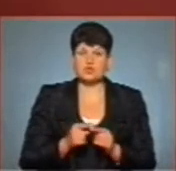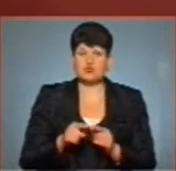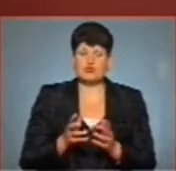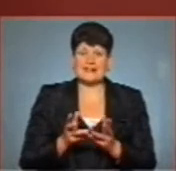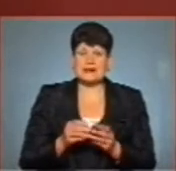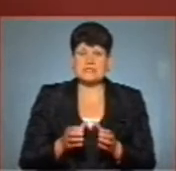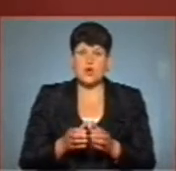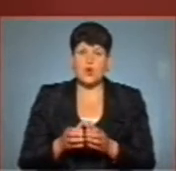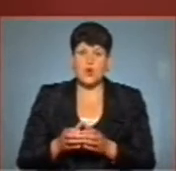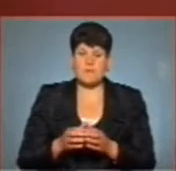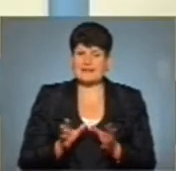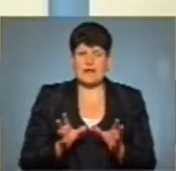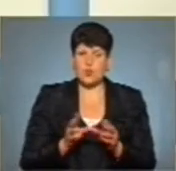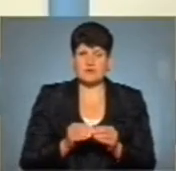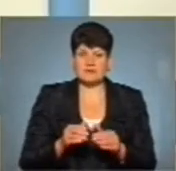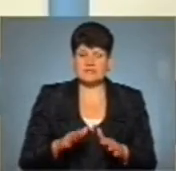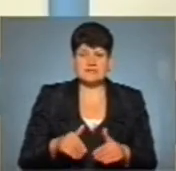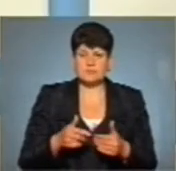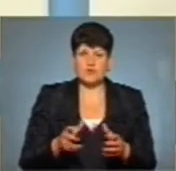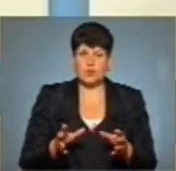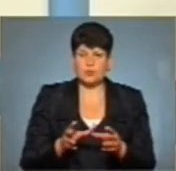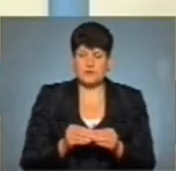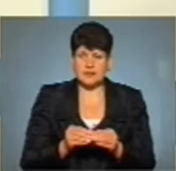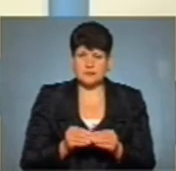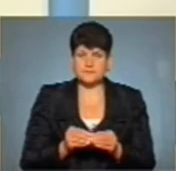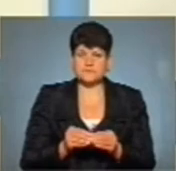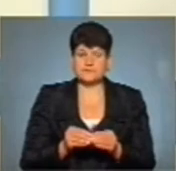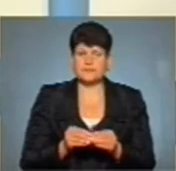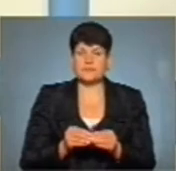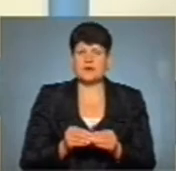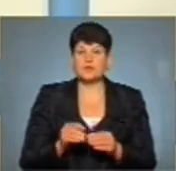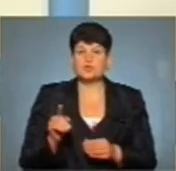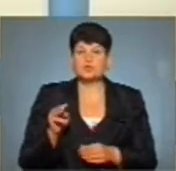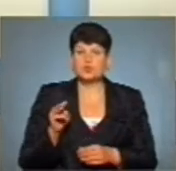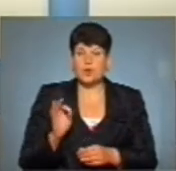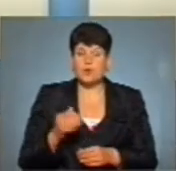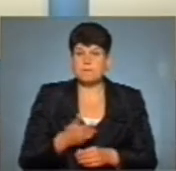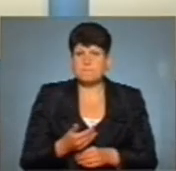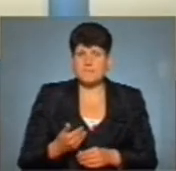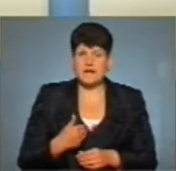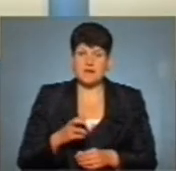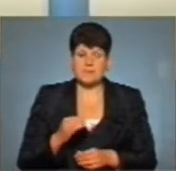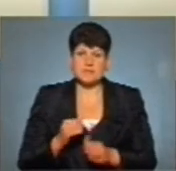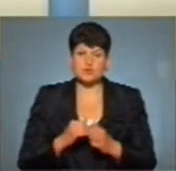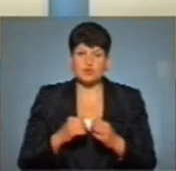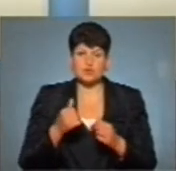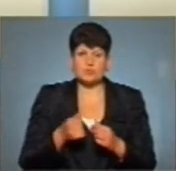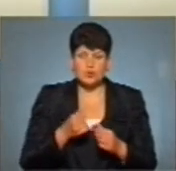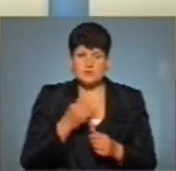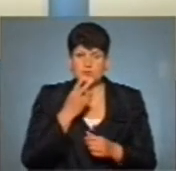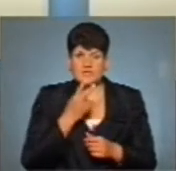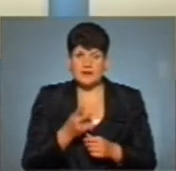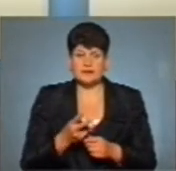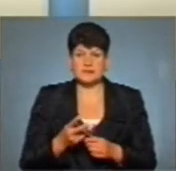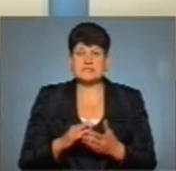громад, не об'єднавши їх, не запропонувавши об'єднання до об'єднання чи укрупнення, то ми б тоді з кожним боком спостерігали